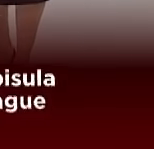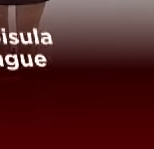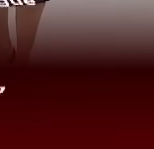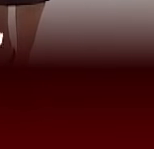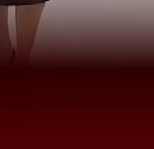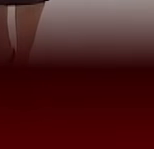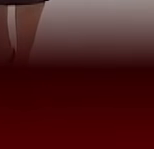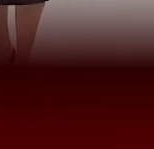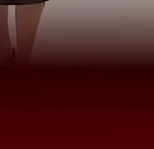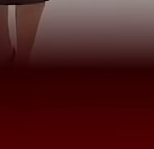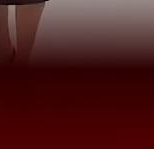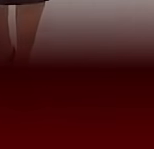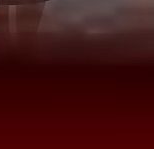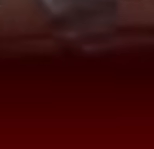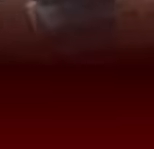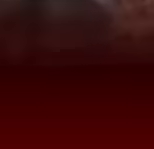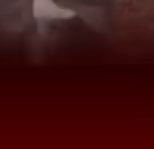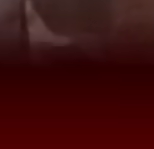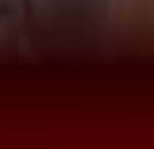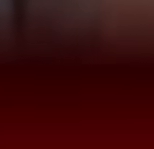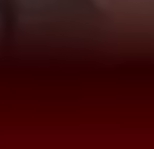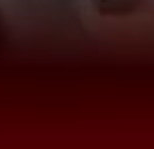Nation.